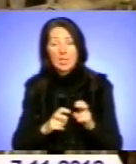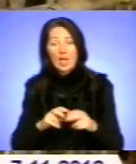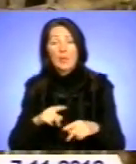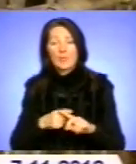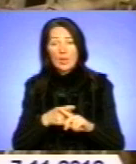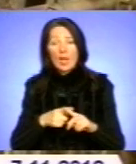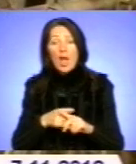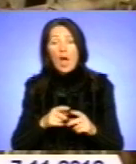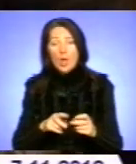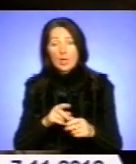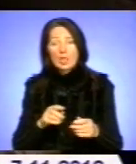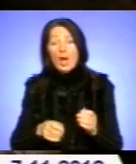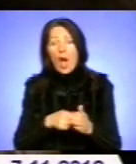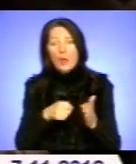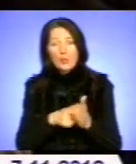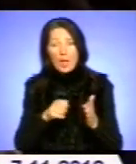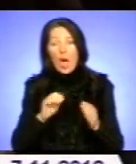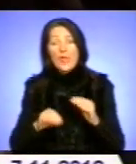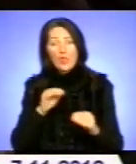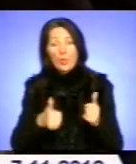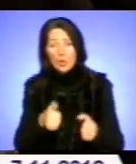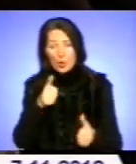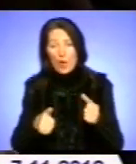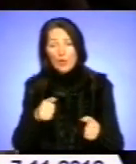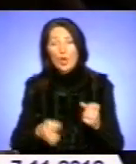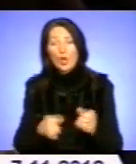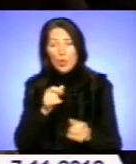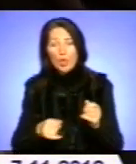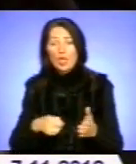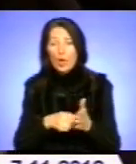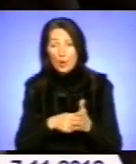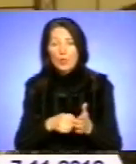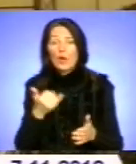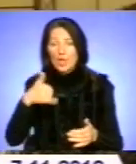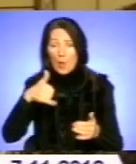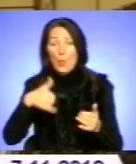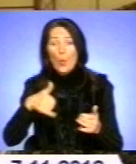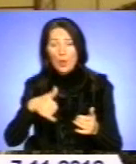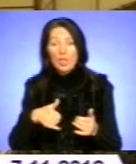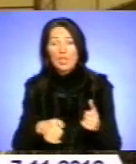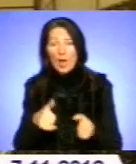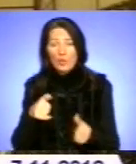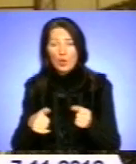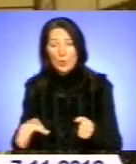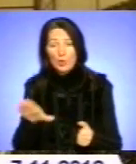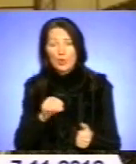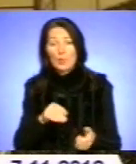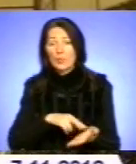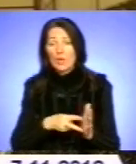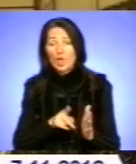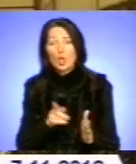система доїння, поїння та годівлі, механізоване прибирання. Планируємо, що тільки ця ферма